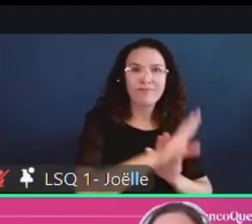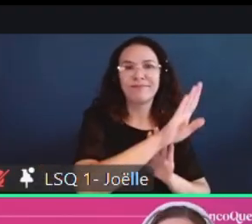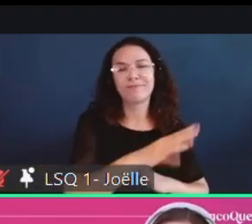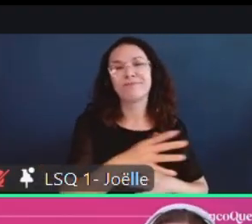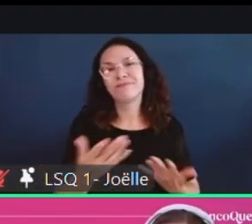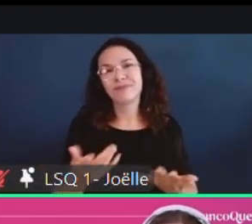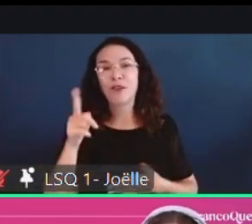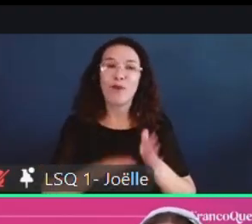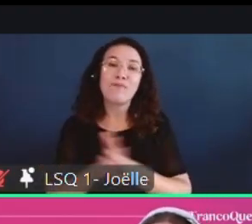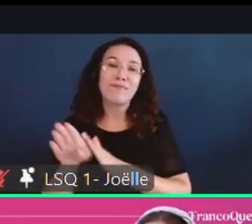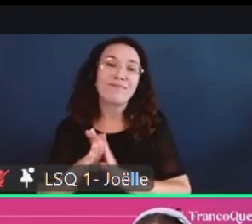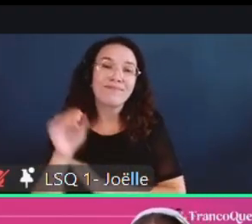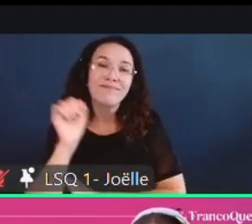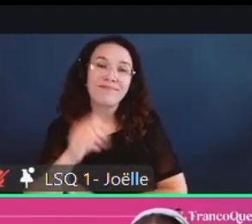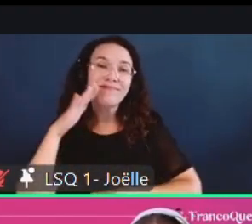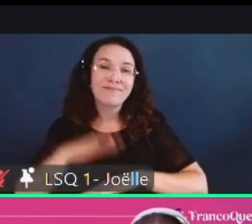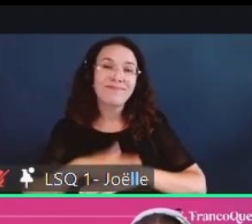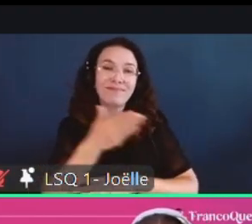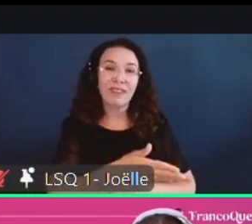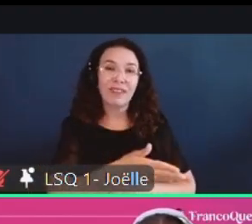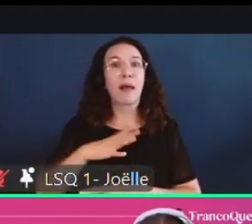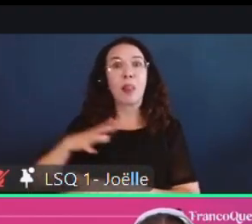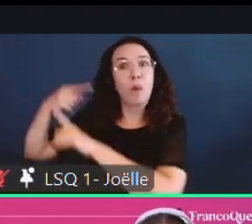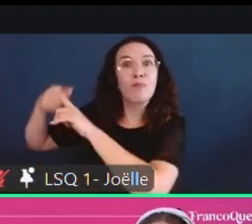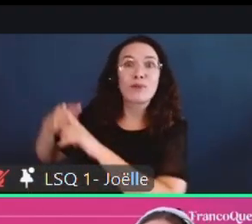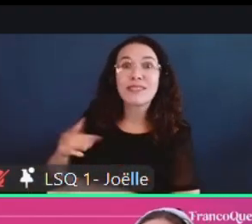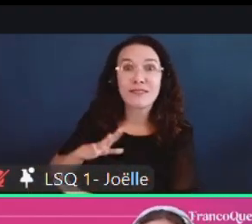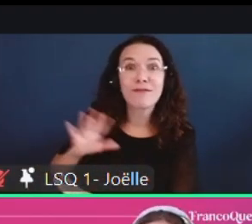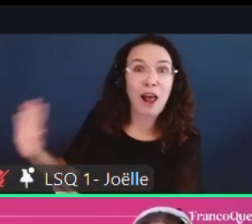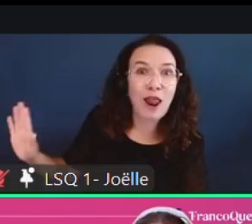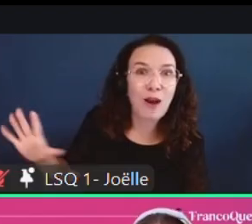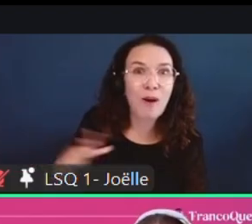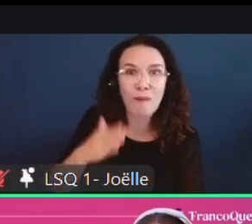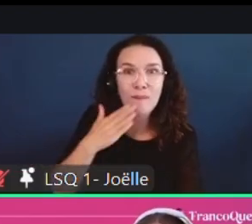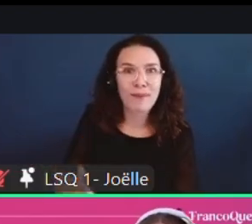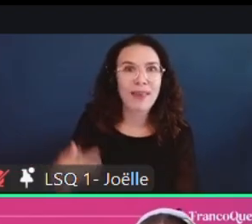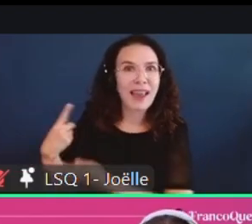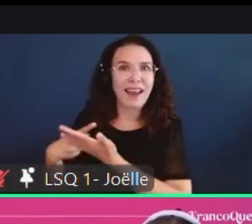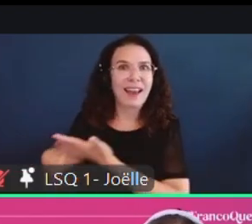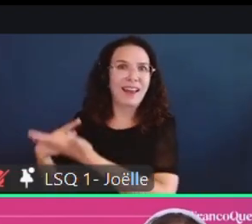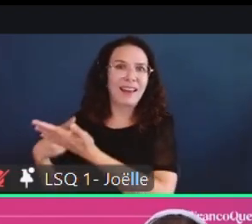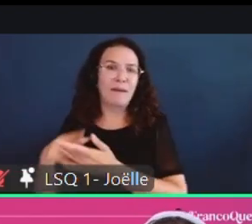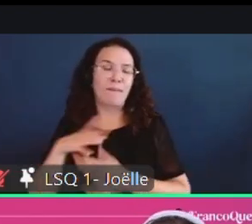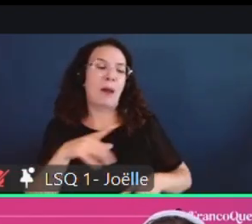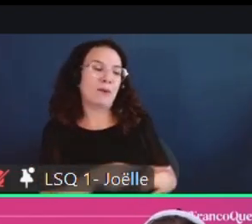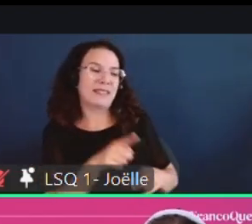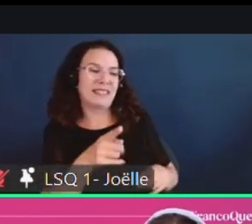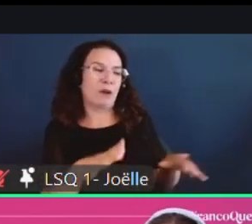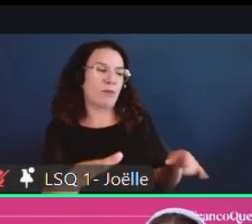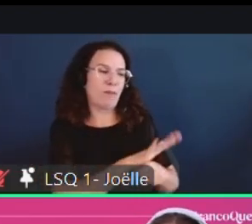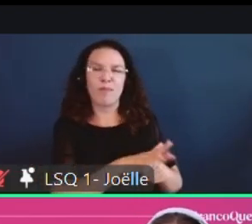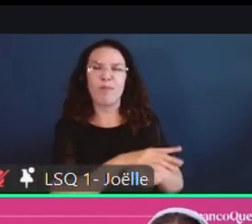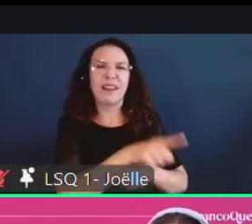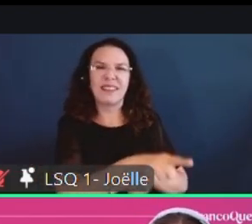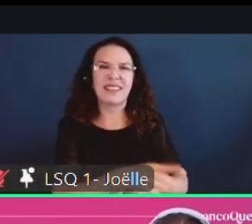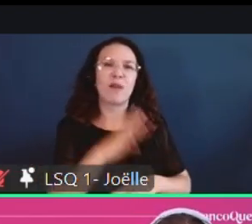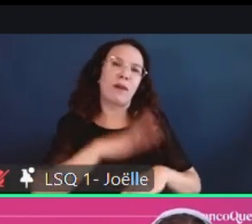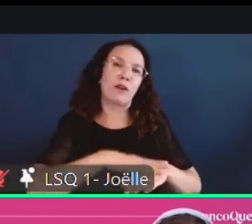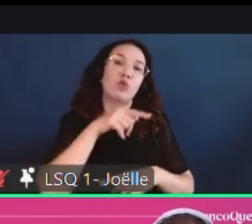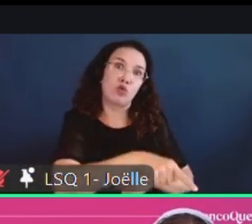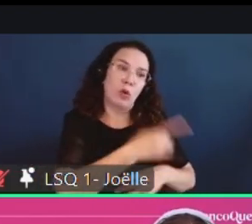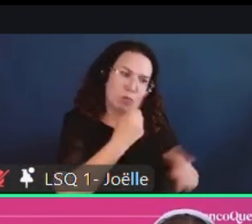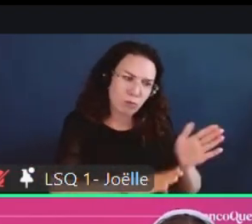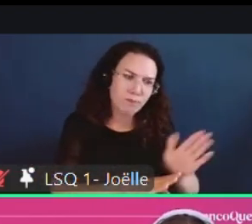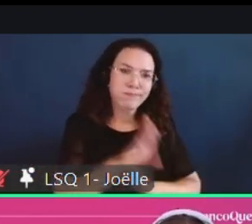vers les choses à améliorer ici. Ça ne veut pas dire qu'il n'y a pas de choses positives qui existent. Puis là où on peut, on va aussi essayer de nommer justement les pratiques gagnantes qu'on